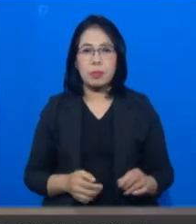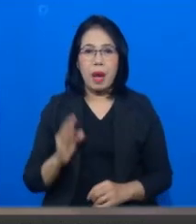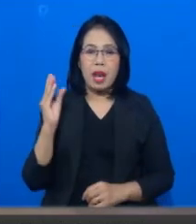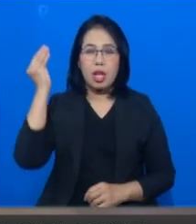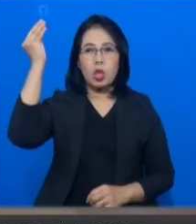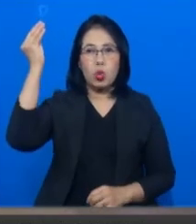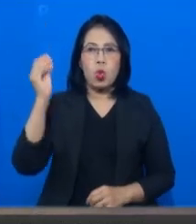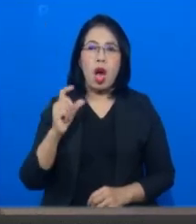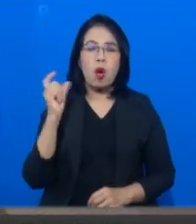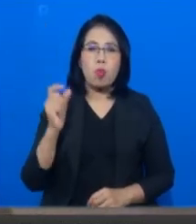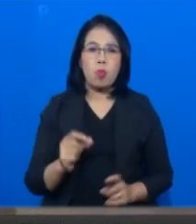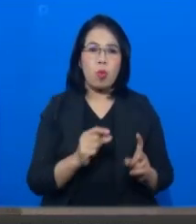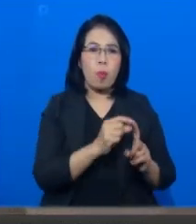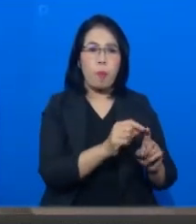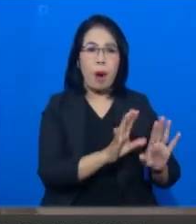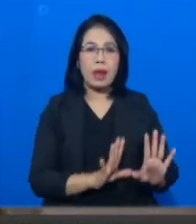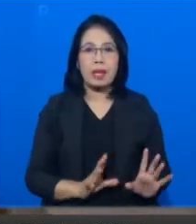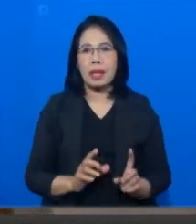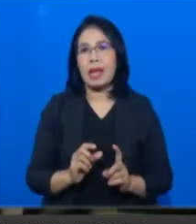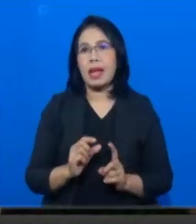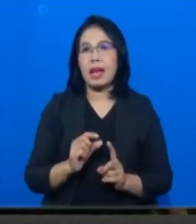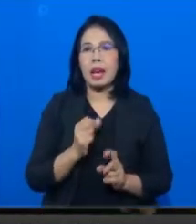DPP Partai Golkar.